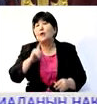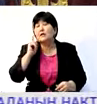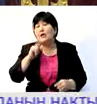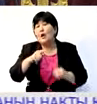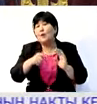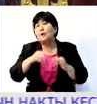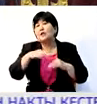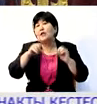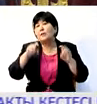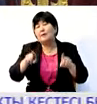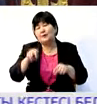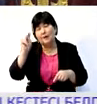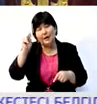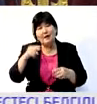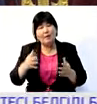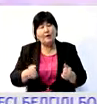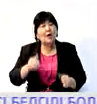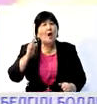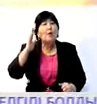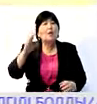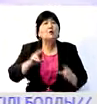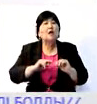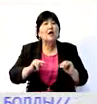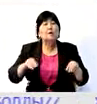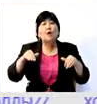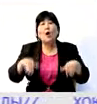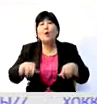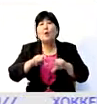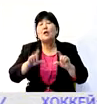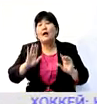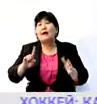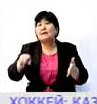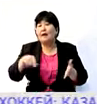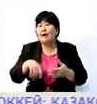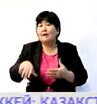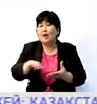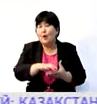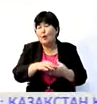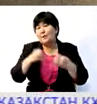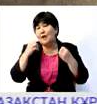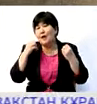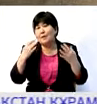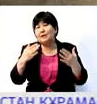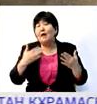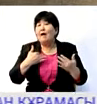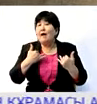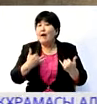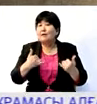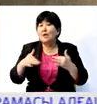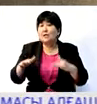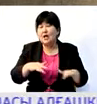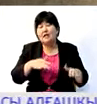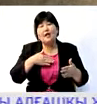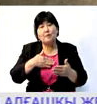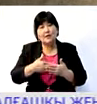17 мамандық бойынша білім алуда. Болашақ педагогтар колледждің ғана емес, қаладағы қоғамдық мәдени және қайырымдылық шараларына